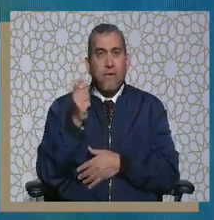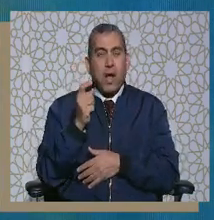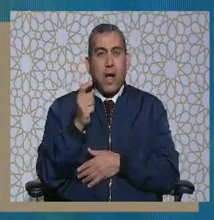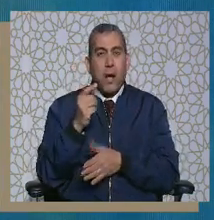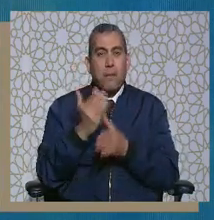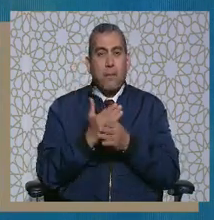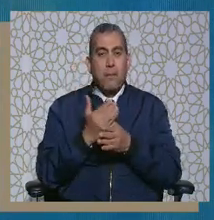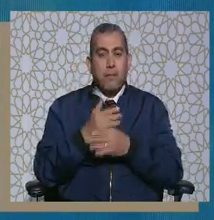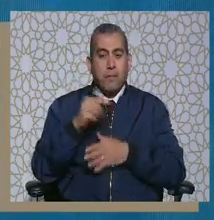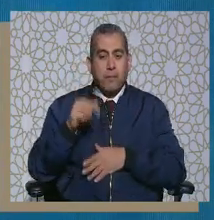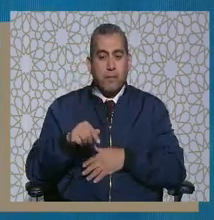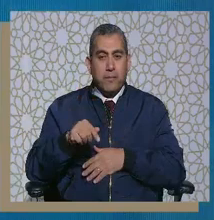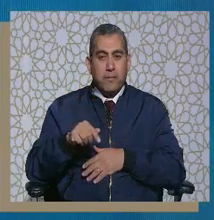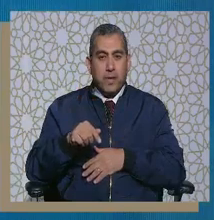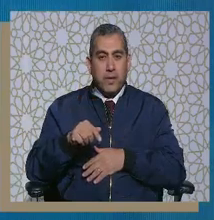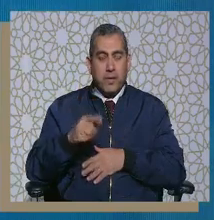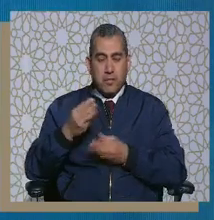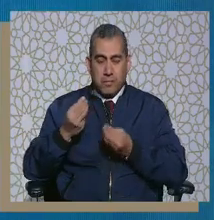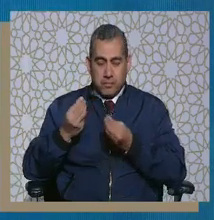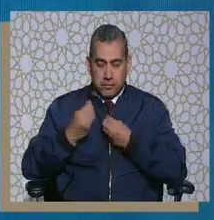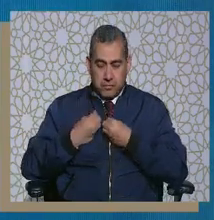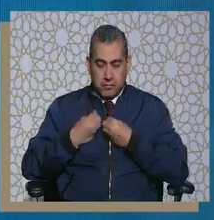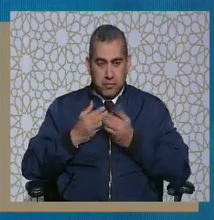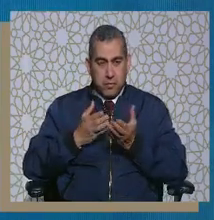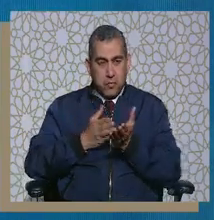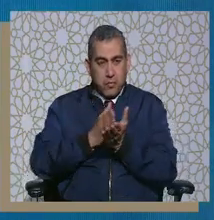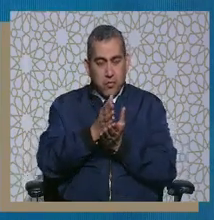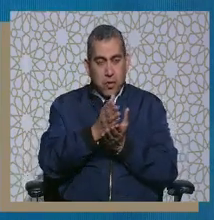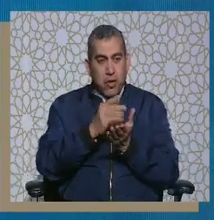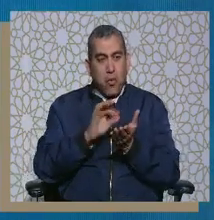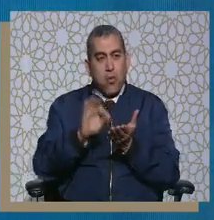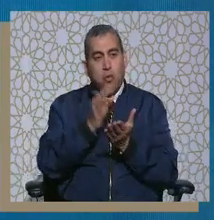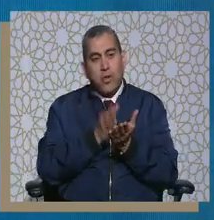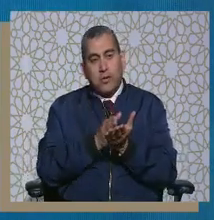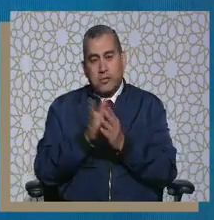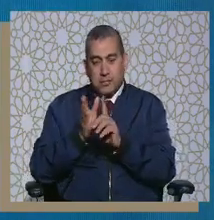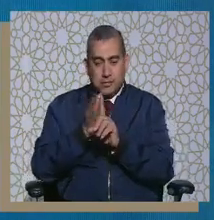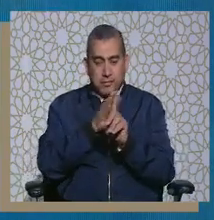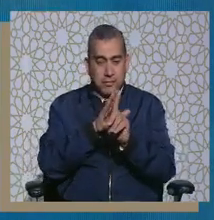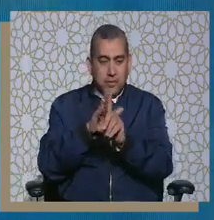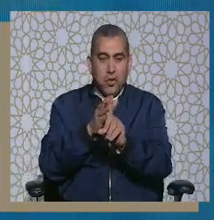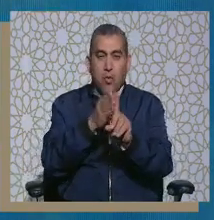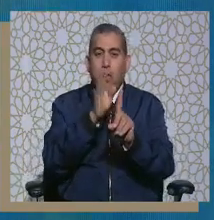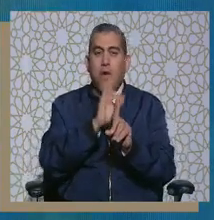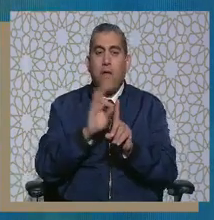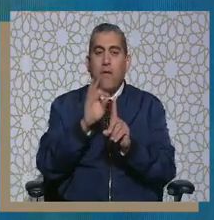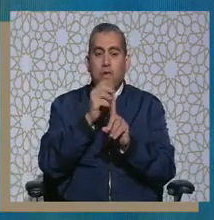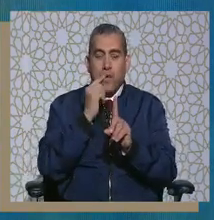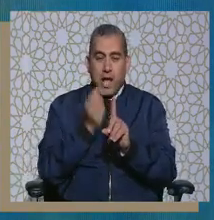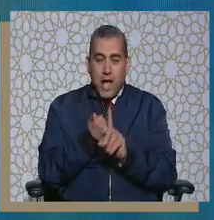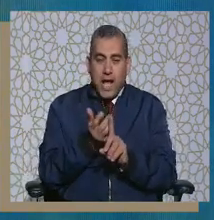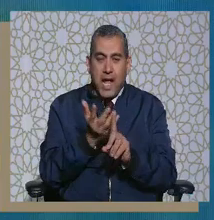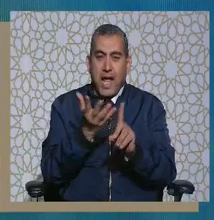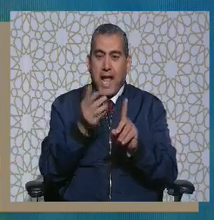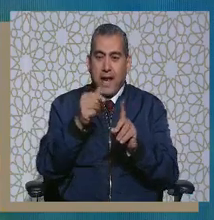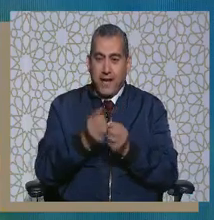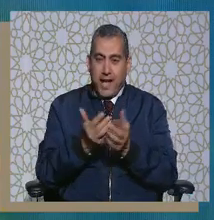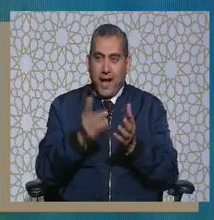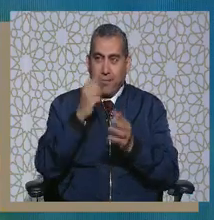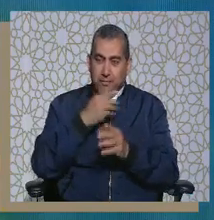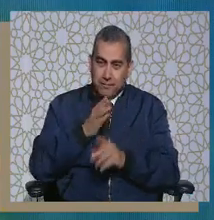التي تسيرنا ولكن الى اين تسيرنا الى فين الى خيرنا والى